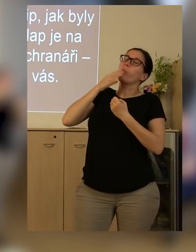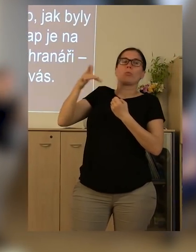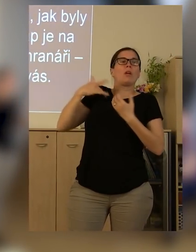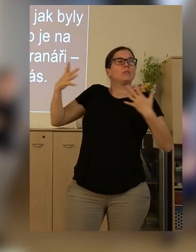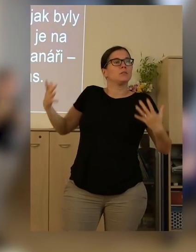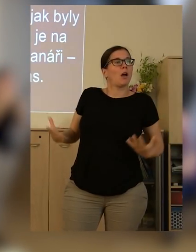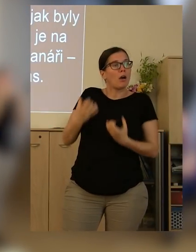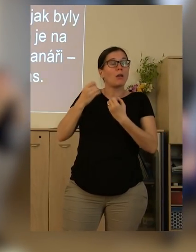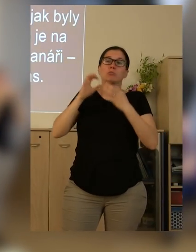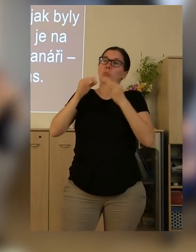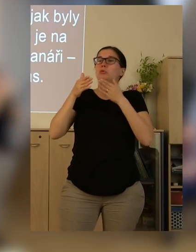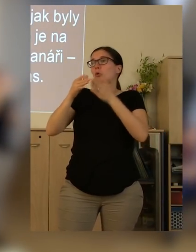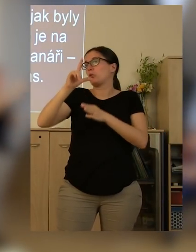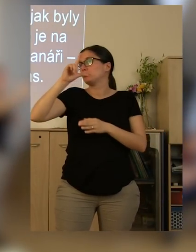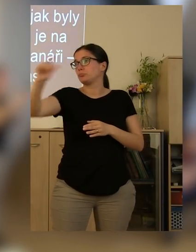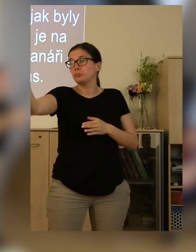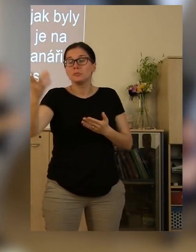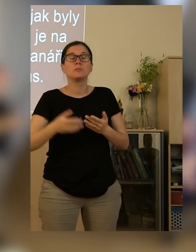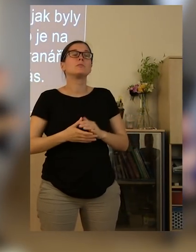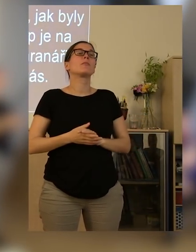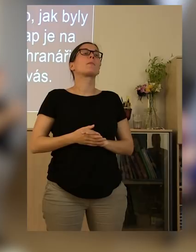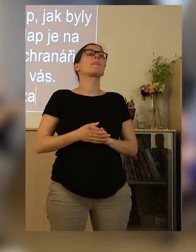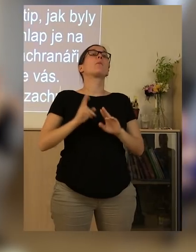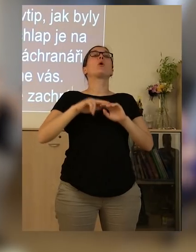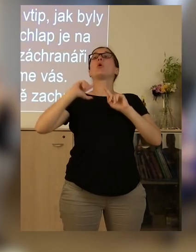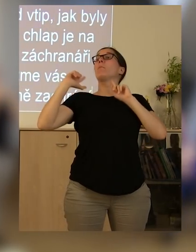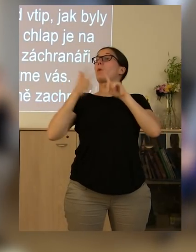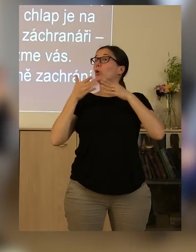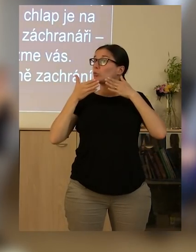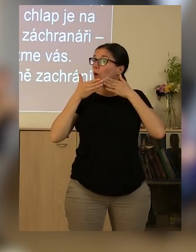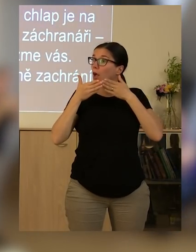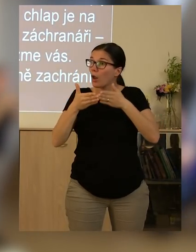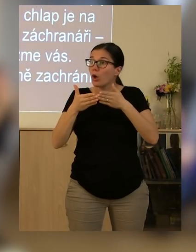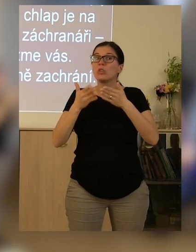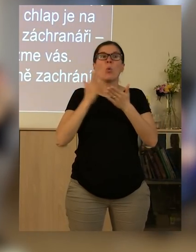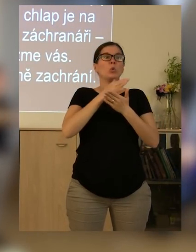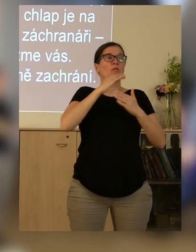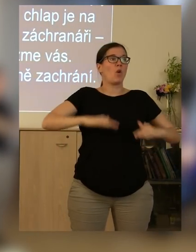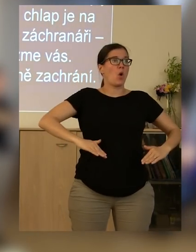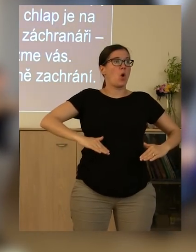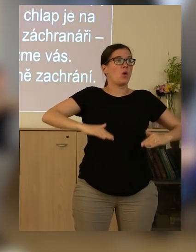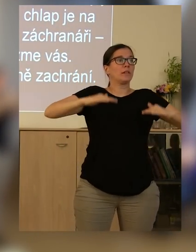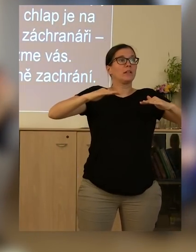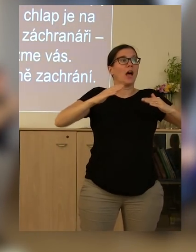Tak oni jedou pryč a pak jedou ještě jednou, chlap teď z boda stoupá, že jo.